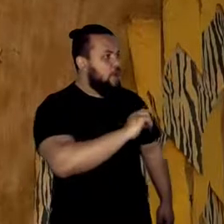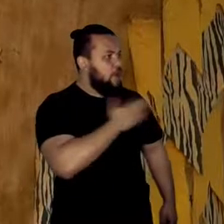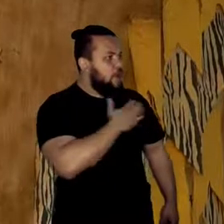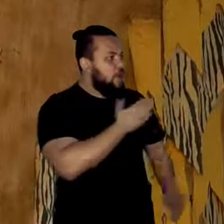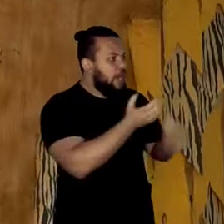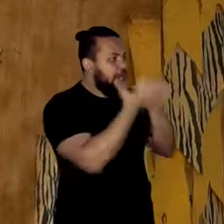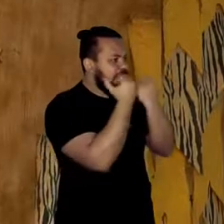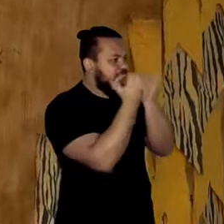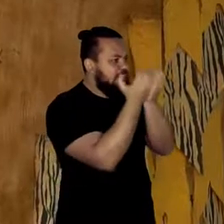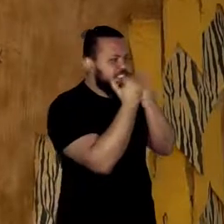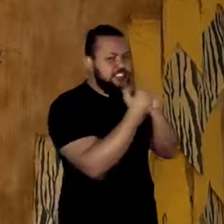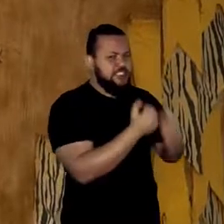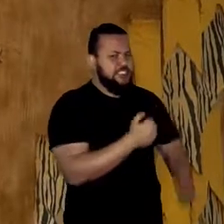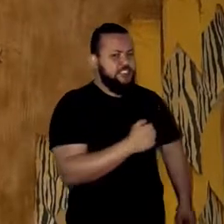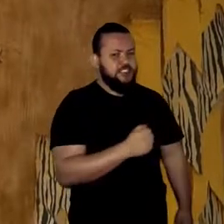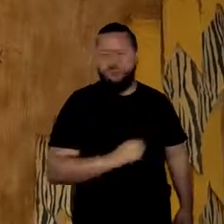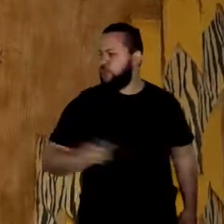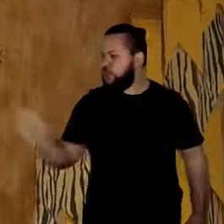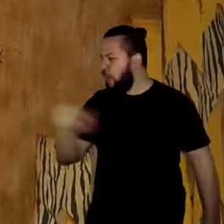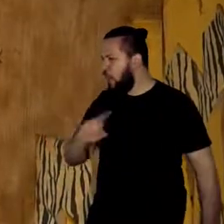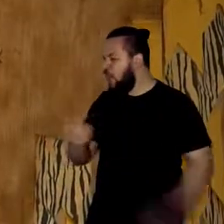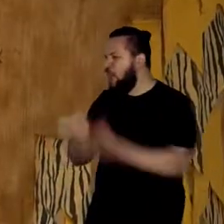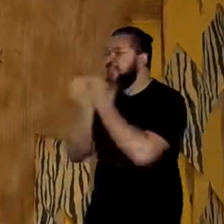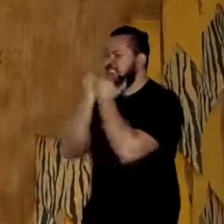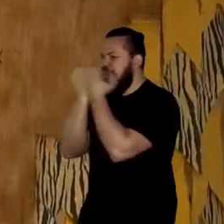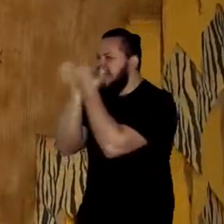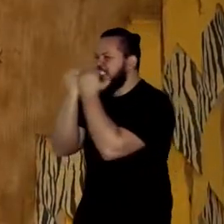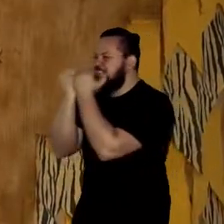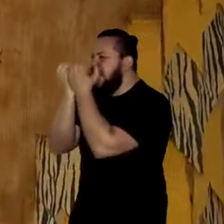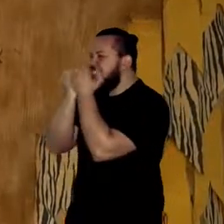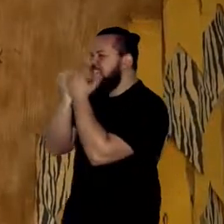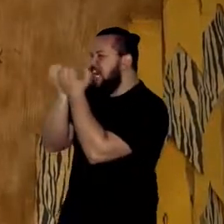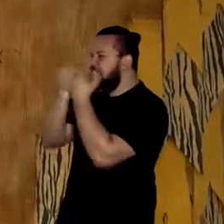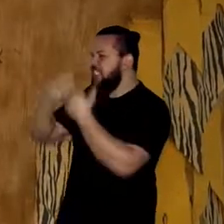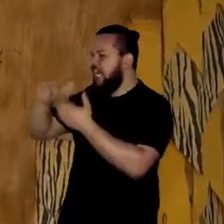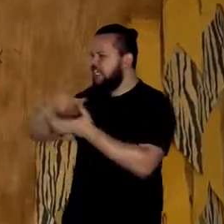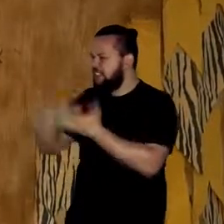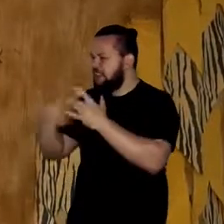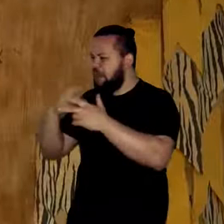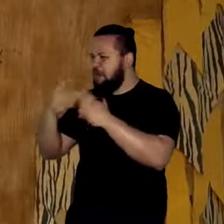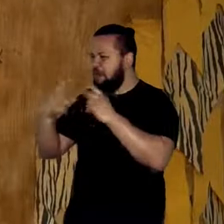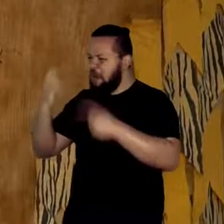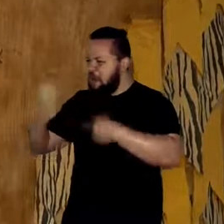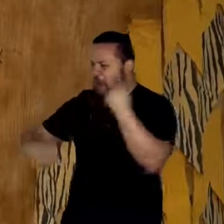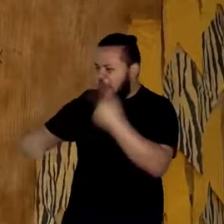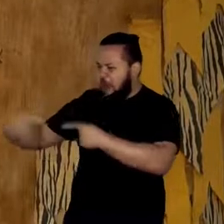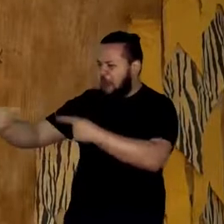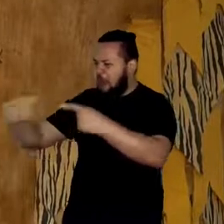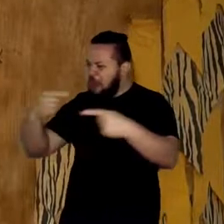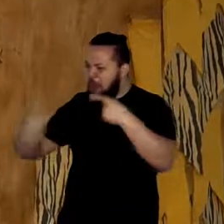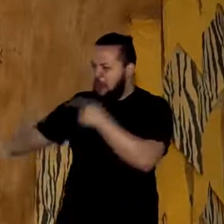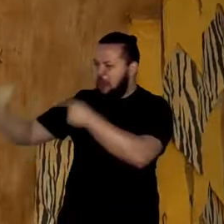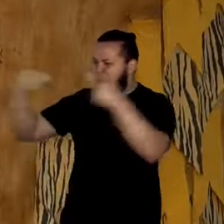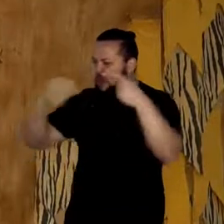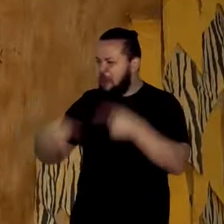No. Ah. Mio, mio, mio. Mio, mio, mio. Tutte mio.